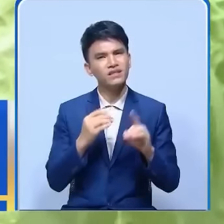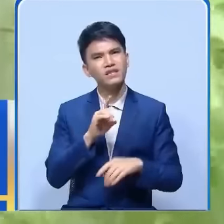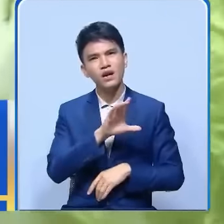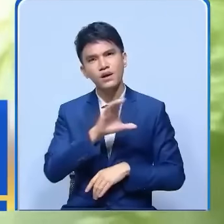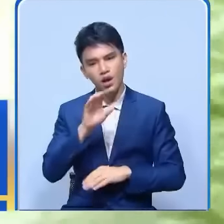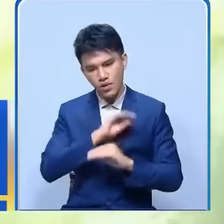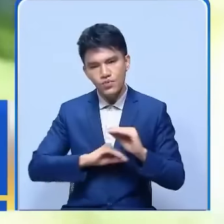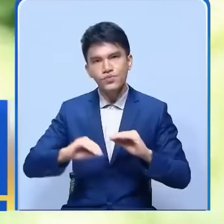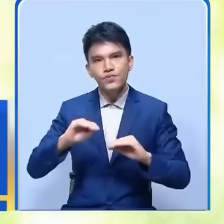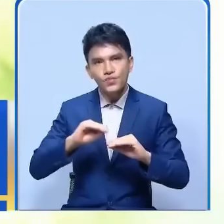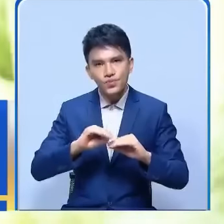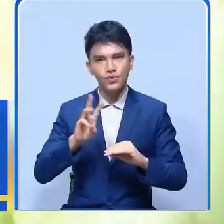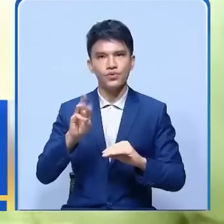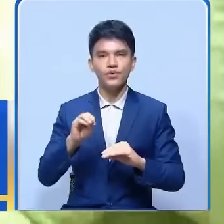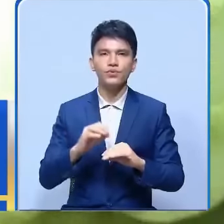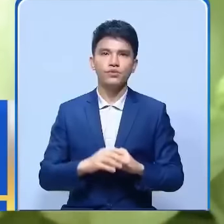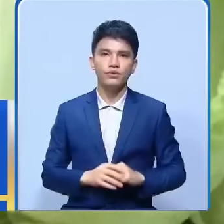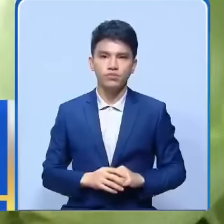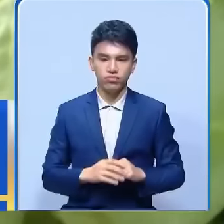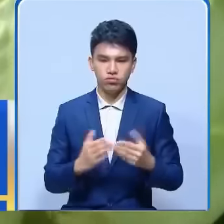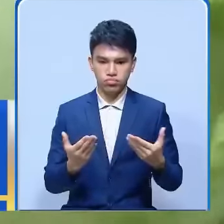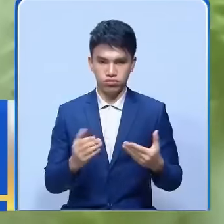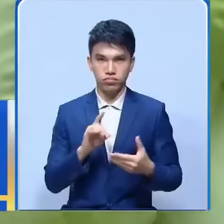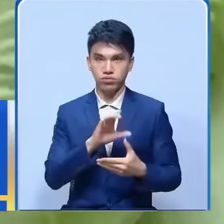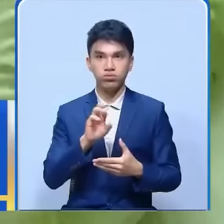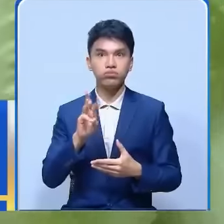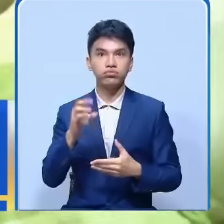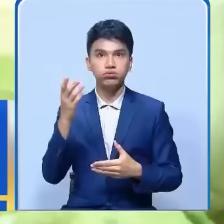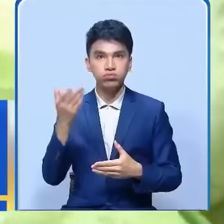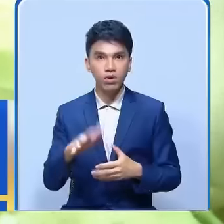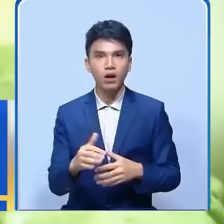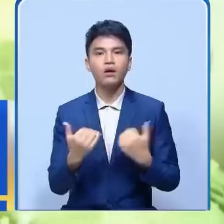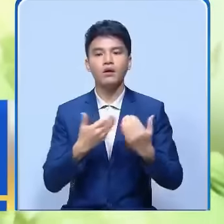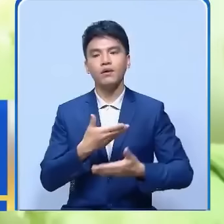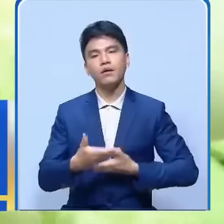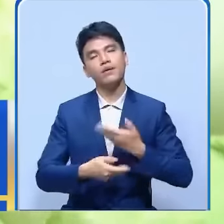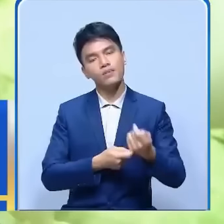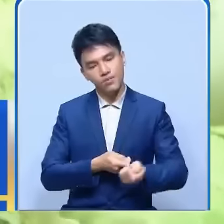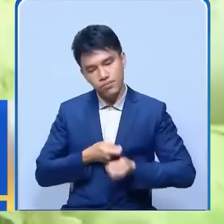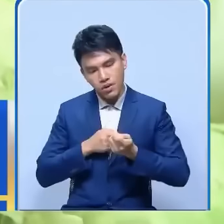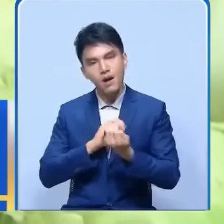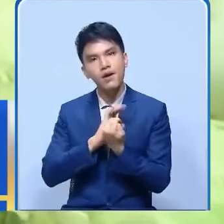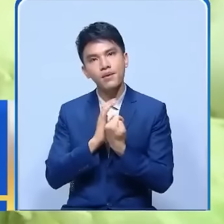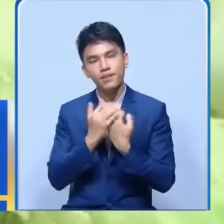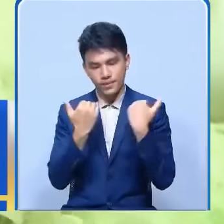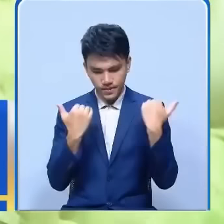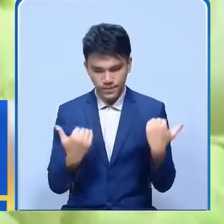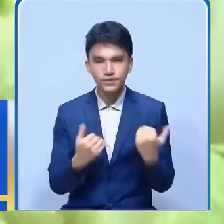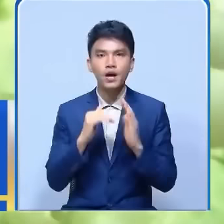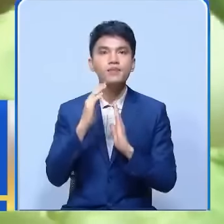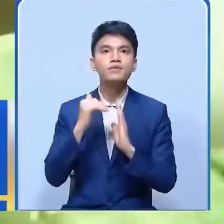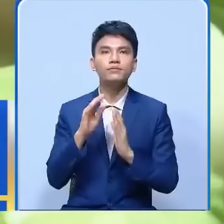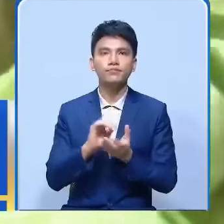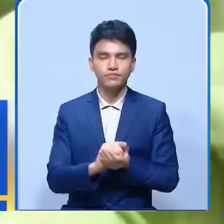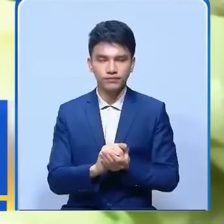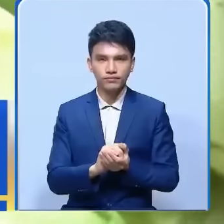พุ่งขึ้นไปทีเดียว60บาทเป็นกิโลกรัมละ160บาทนะคะแม่ค้าบอกว่าเกษตรกรที่ปลูกผักในภาคเหนือเนี่ยซึ่งเป็นแหล่ง